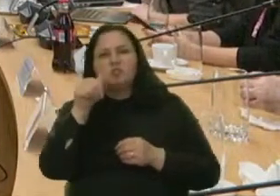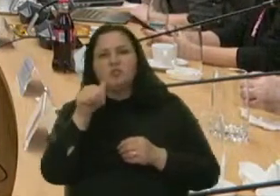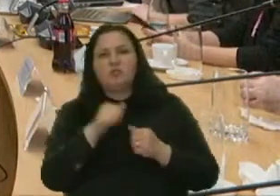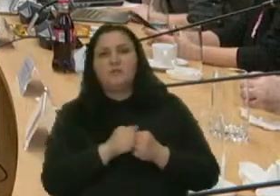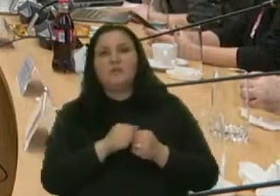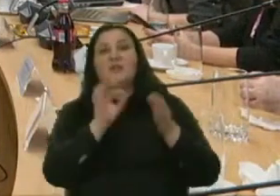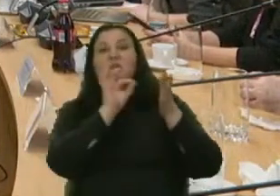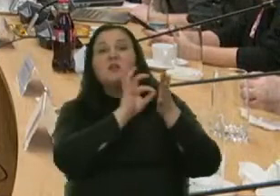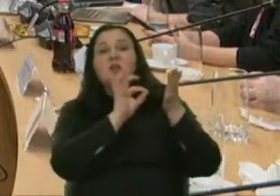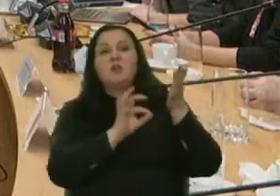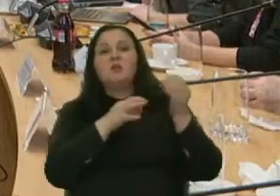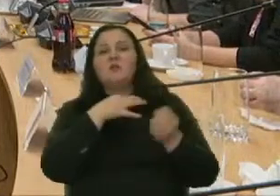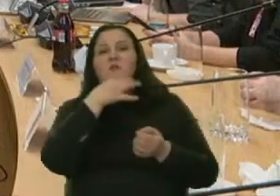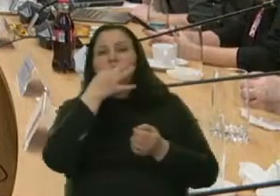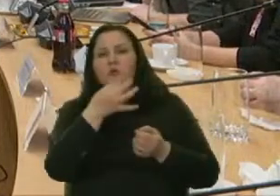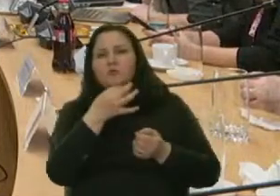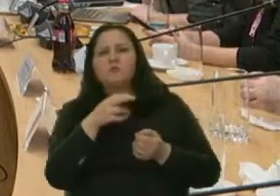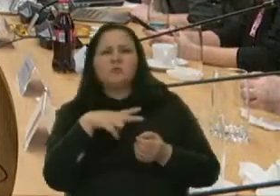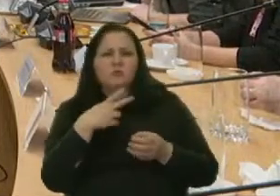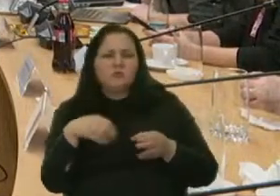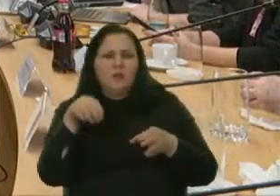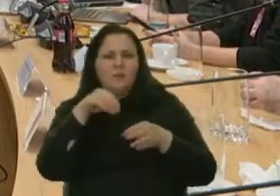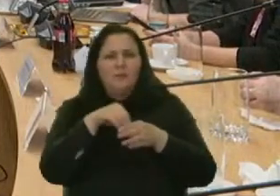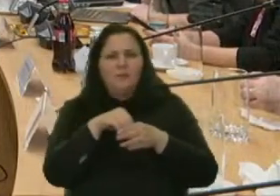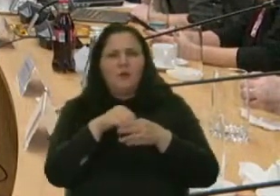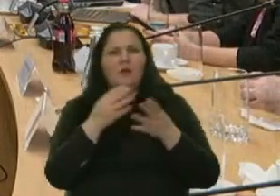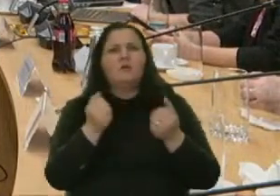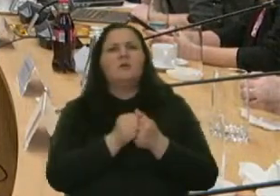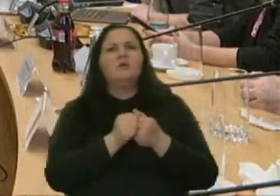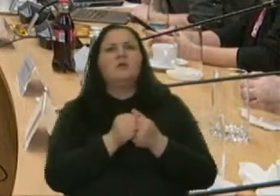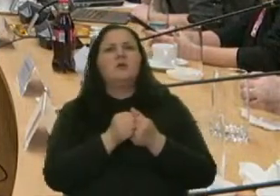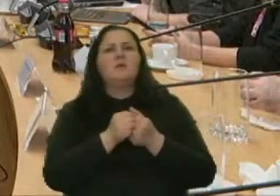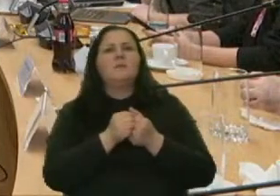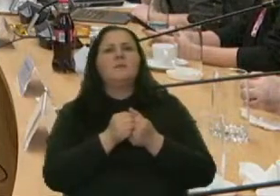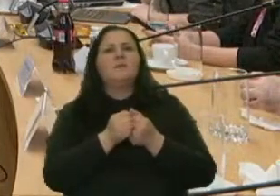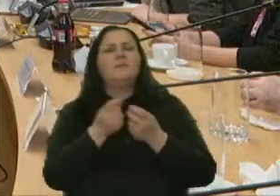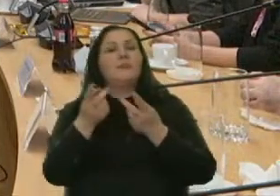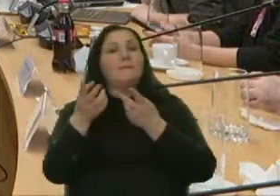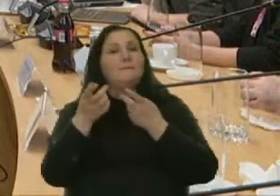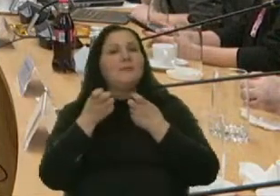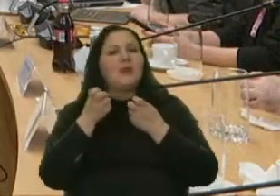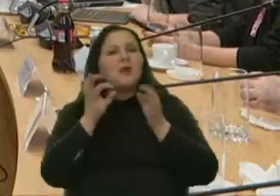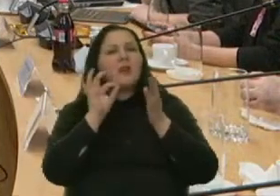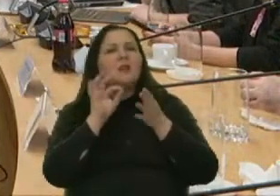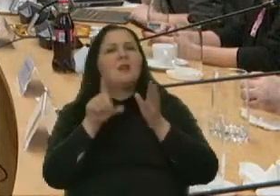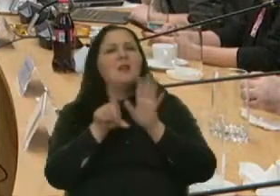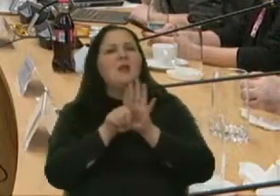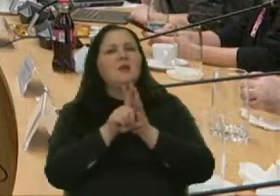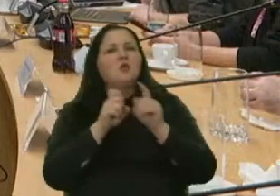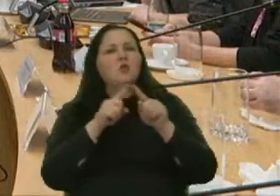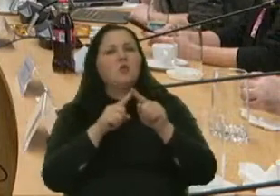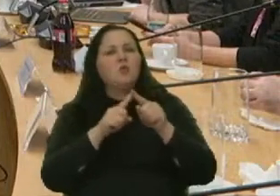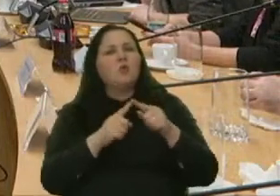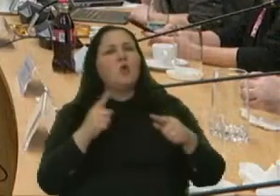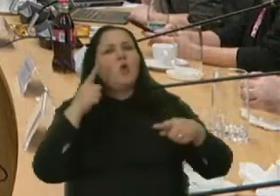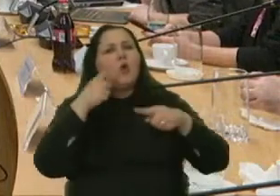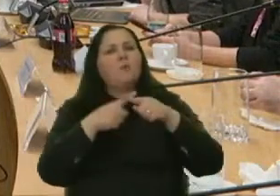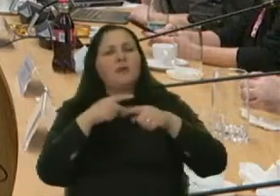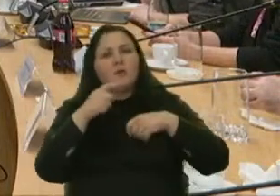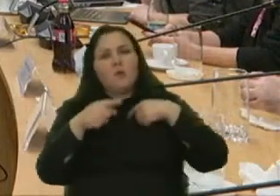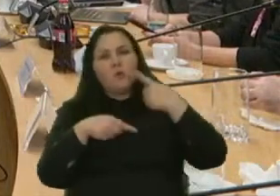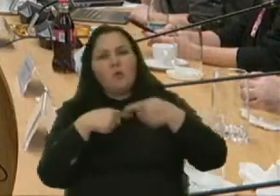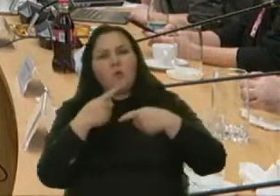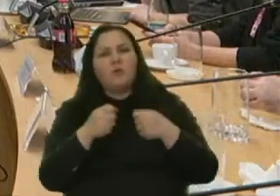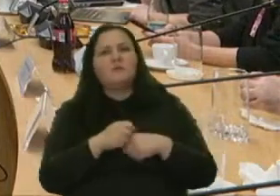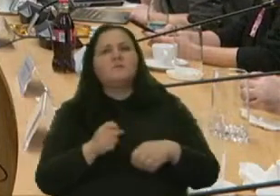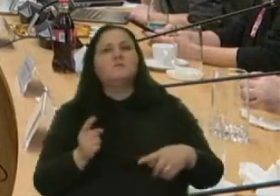propus face parte ca orice la la Lege preia legea cu completările ulterioare completarea